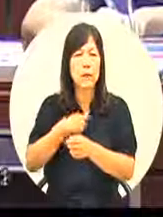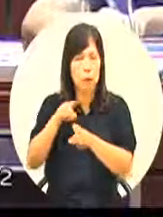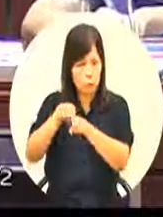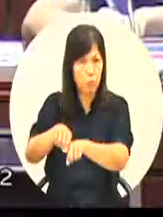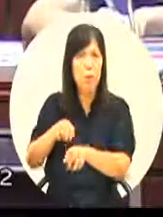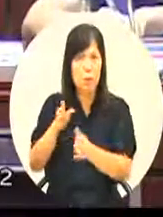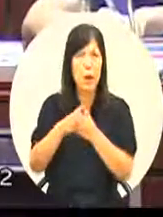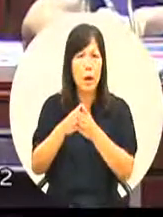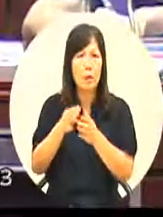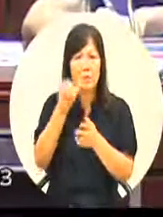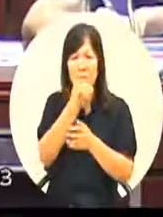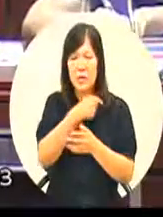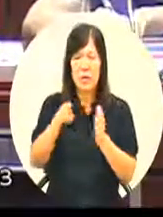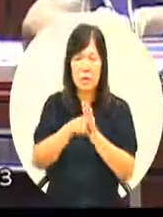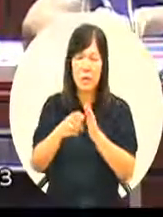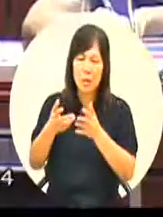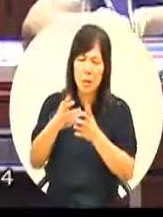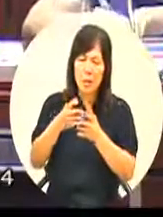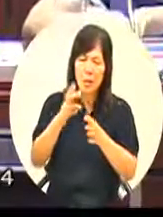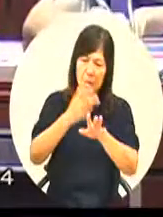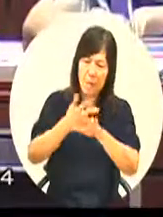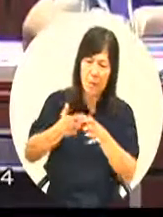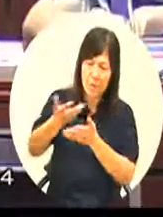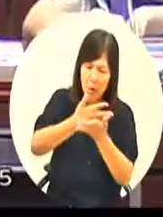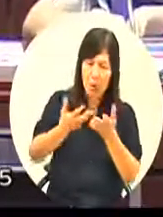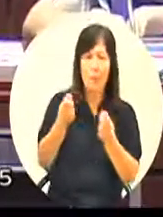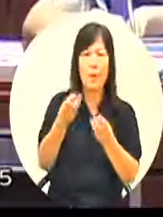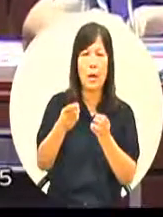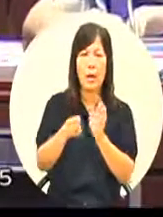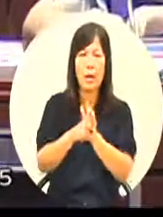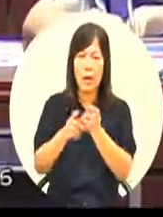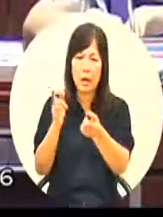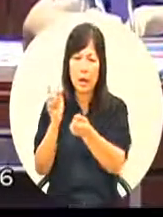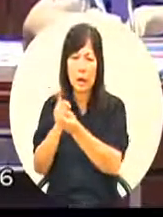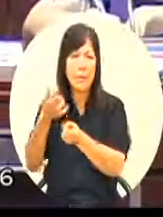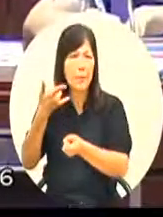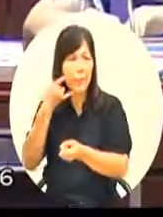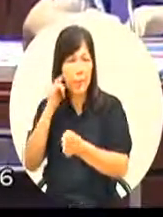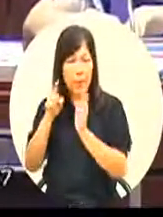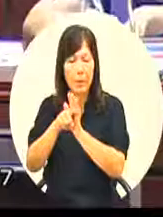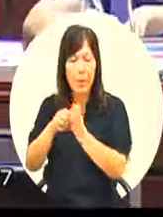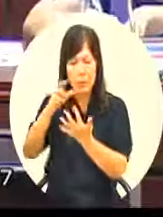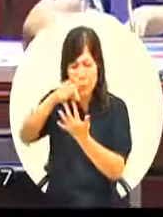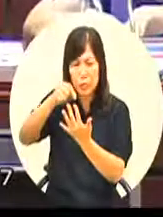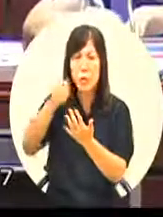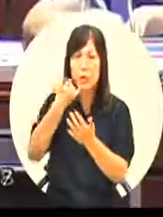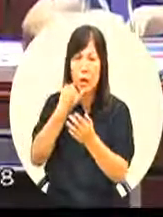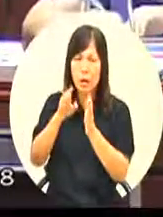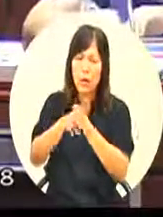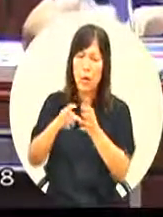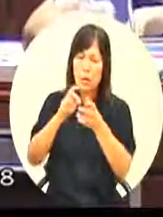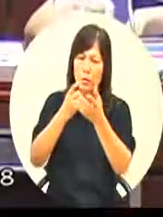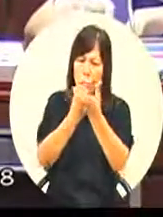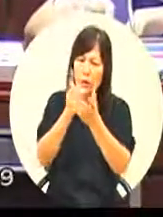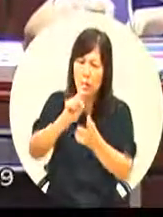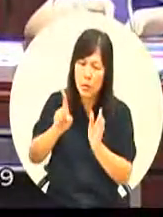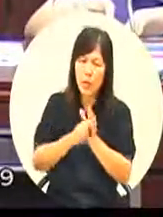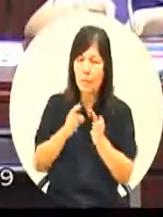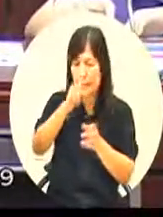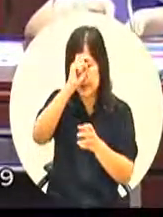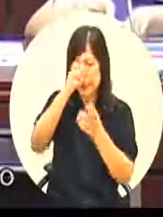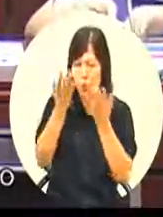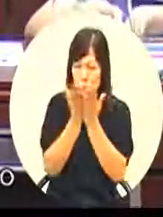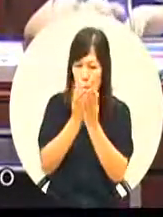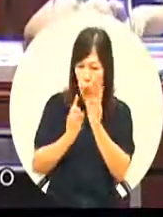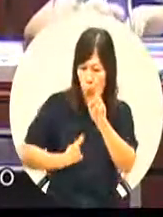然可能没有用很好的方法跟家长沟通了，就说其实他是可以选择，可是为什么他要参加，是希望他能够跟得上他